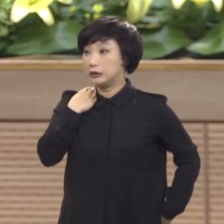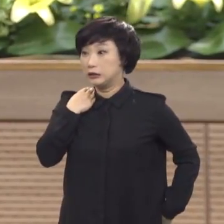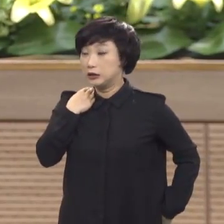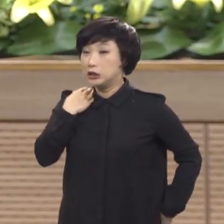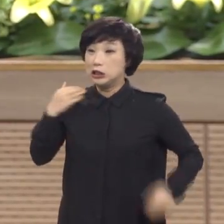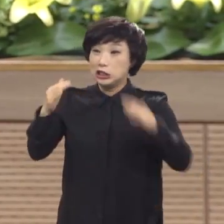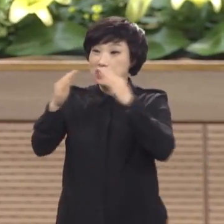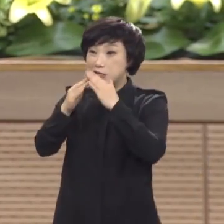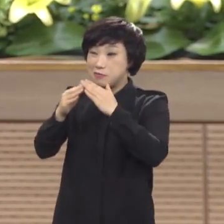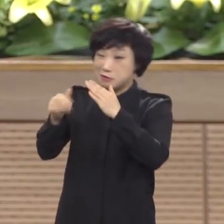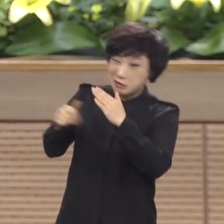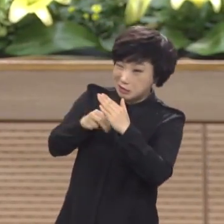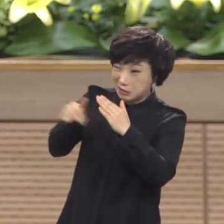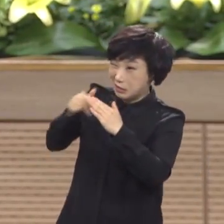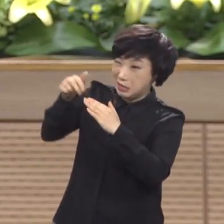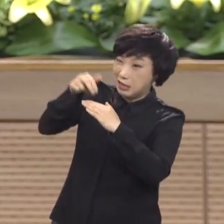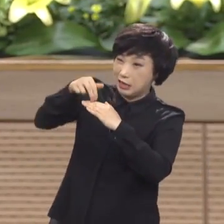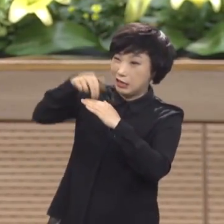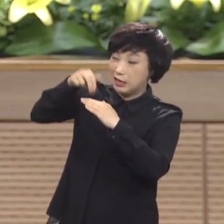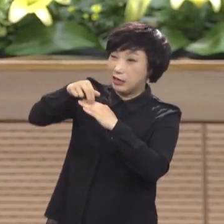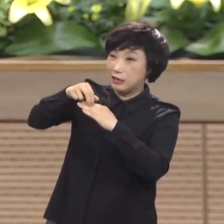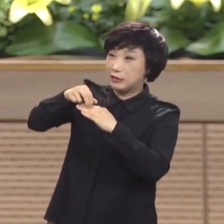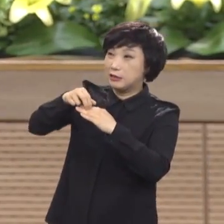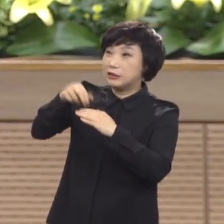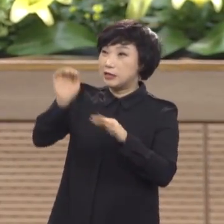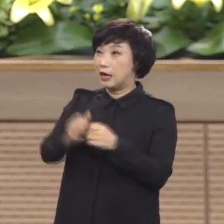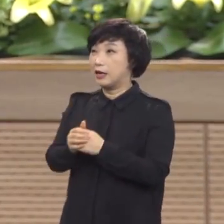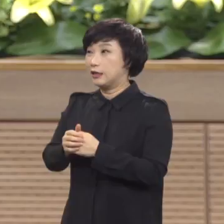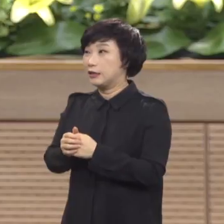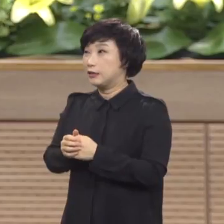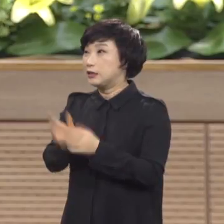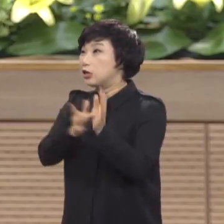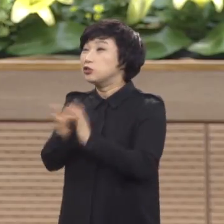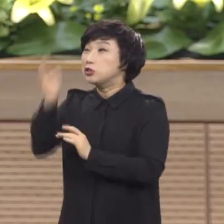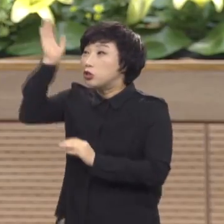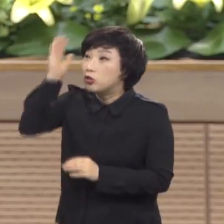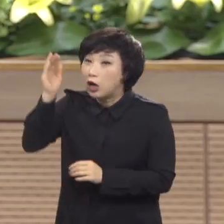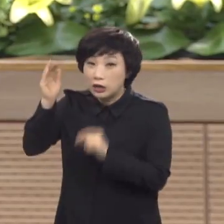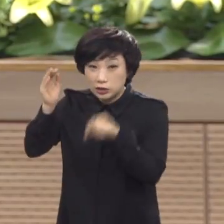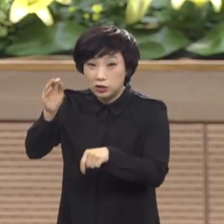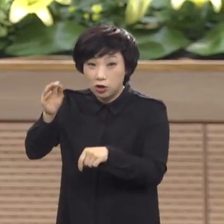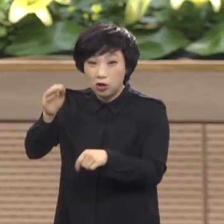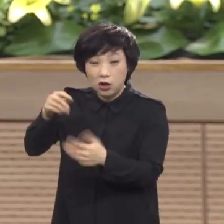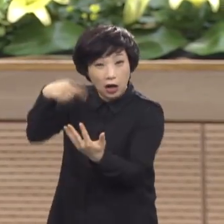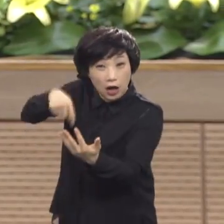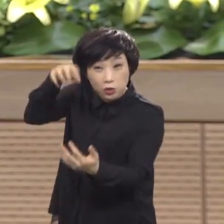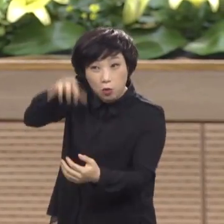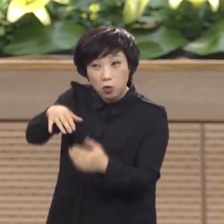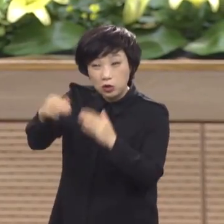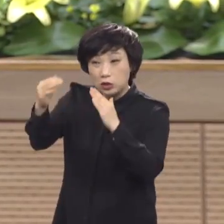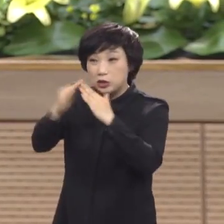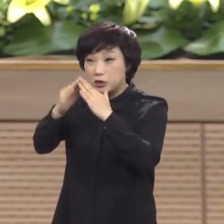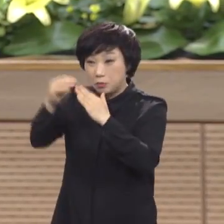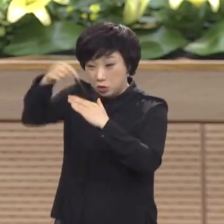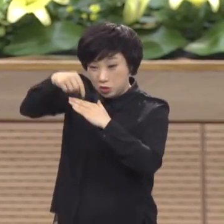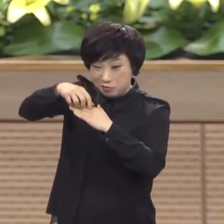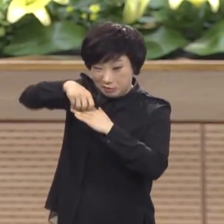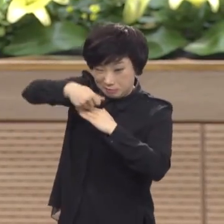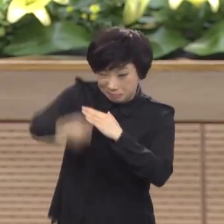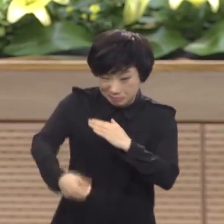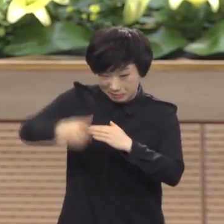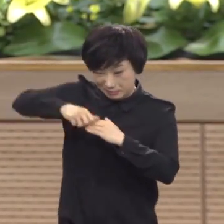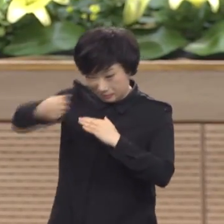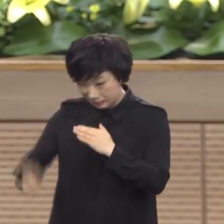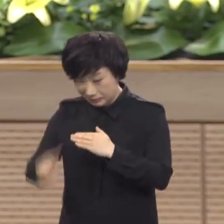만날 수 있을까 하다가 예수님이 말씀하시는 그 회당 꼭대기에서 지붕을